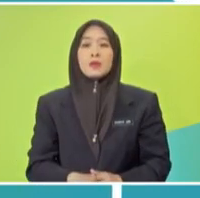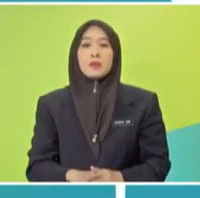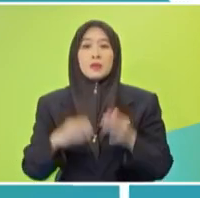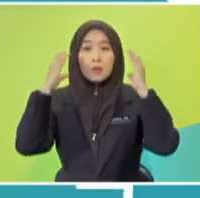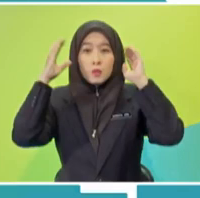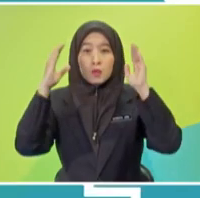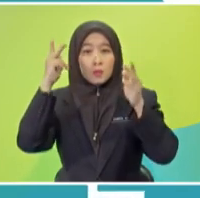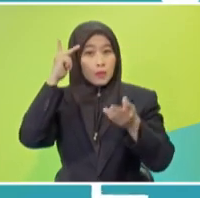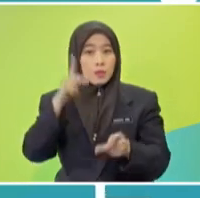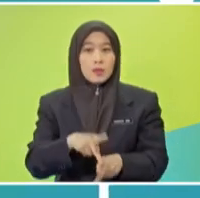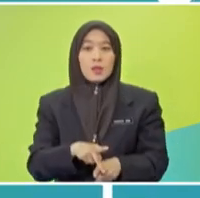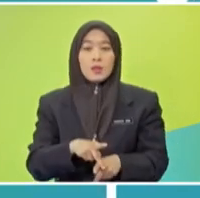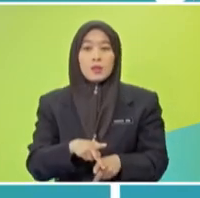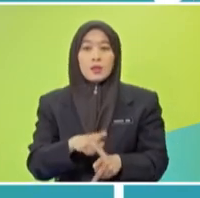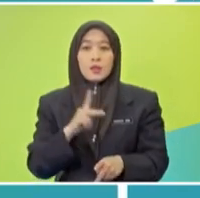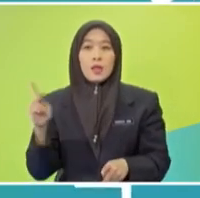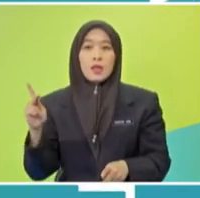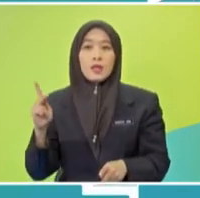perkenalkan eh ilis